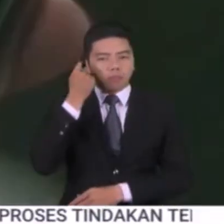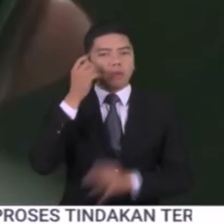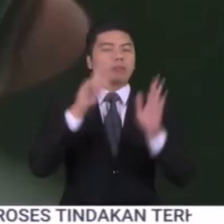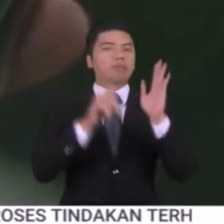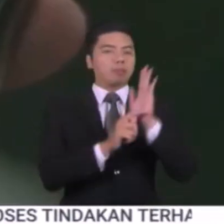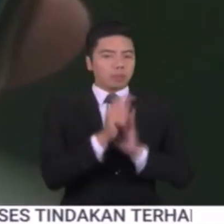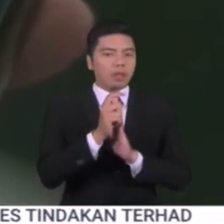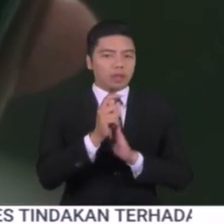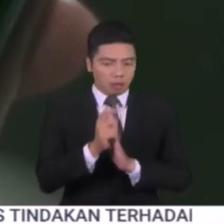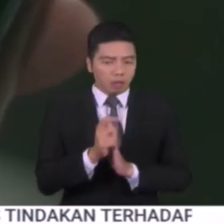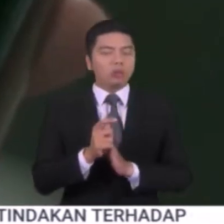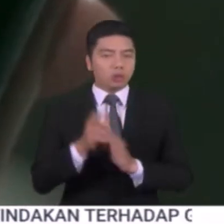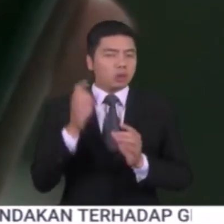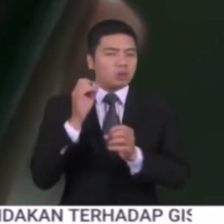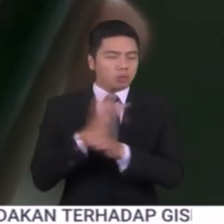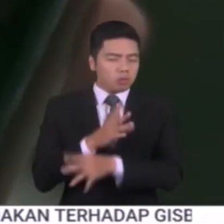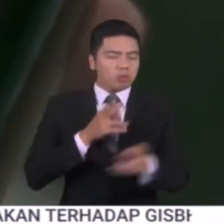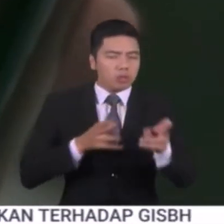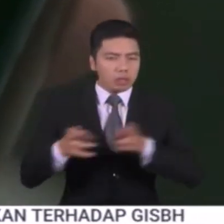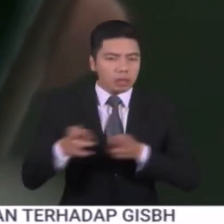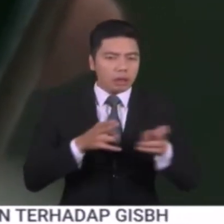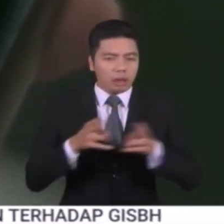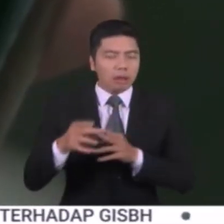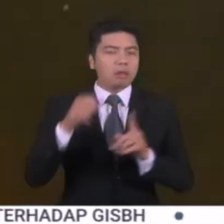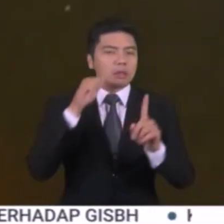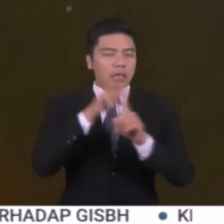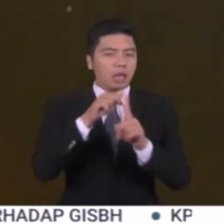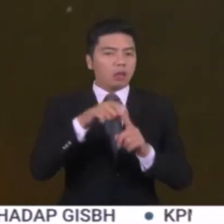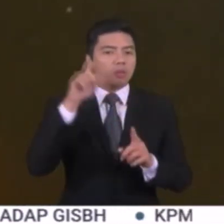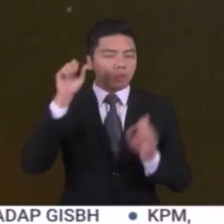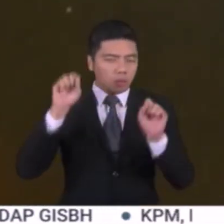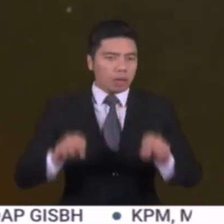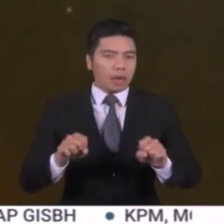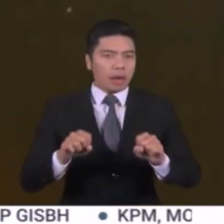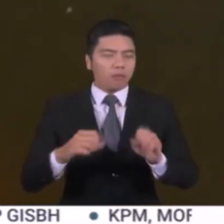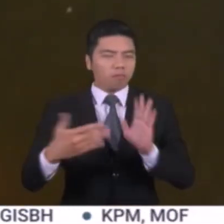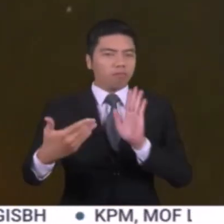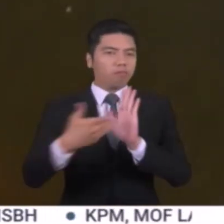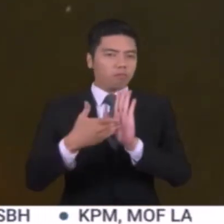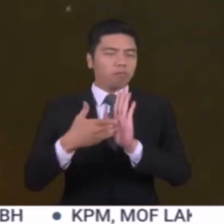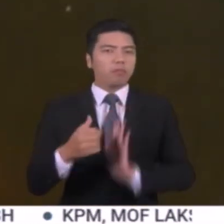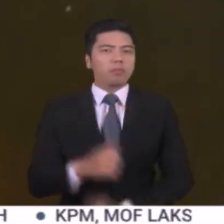PDRM akan melipat ganda usaha pastikan penipuan seumpama itu dapat dibanteras.